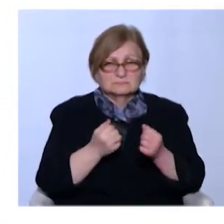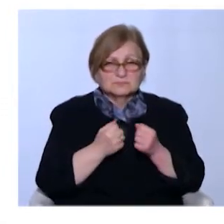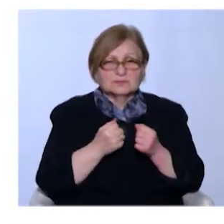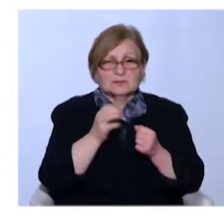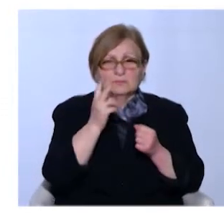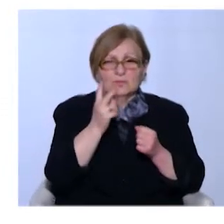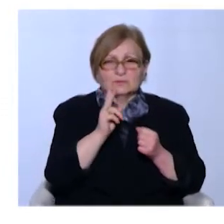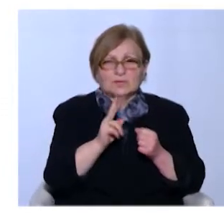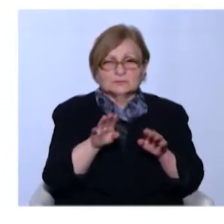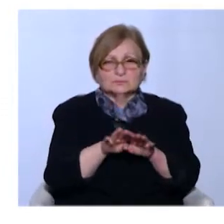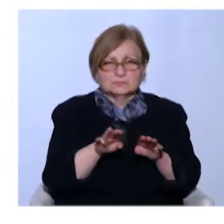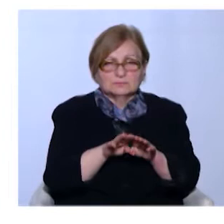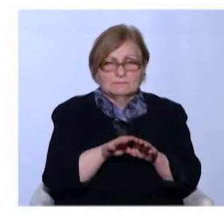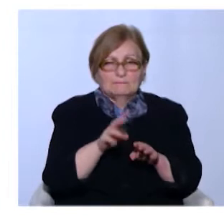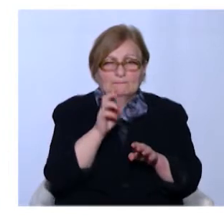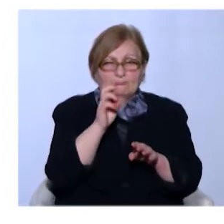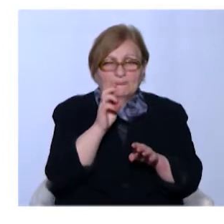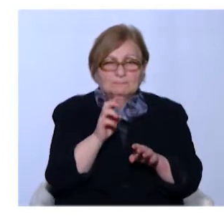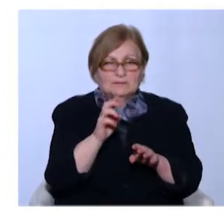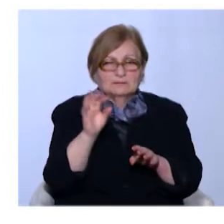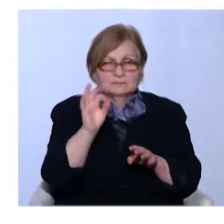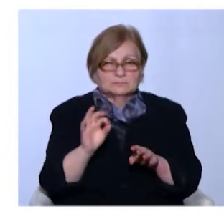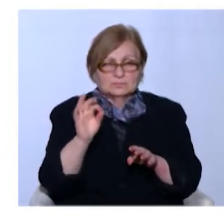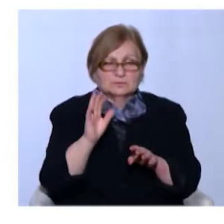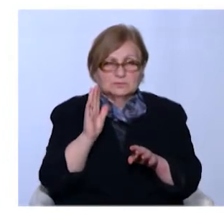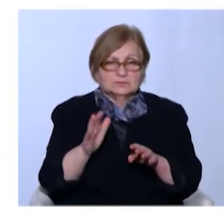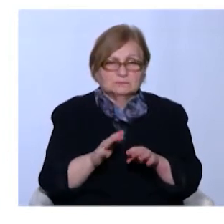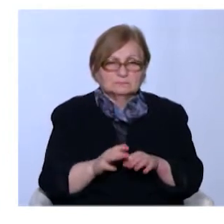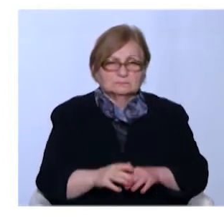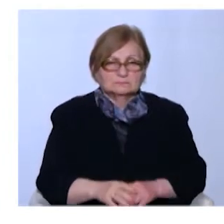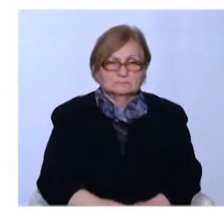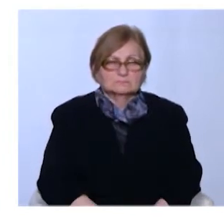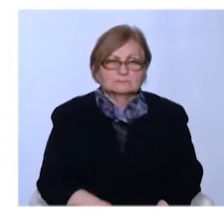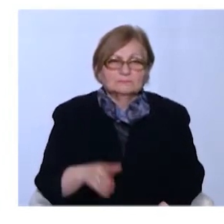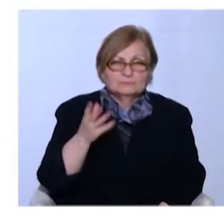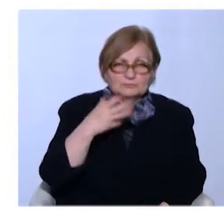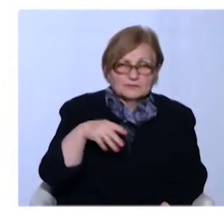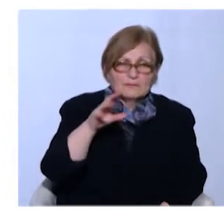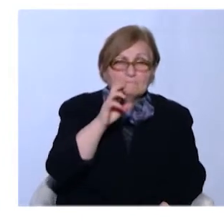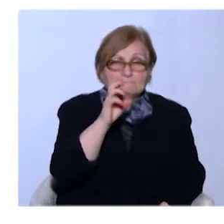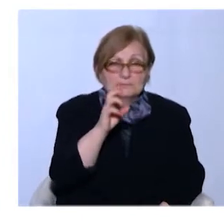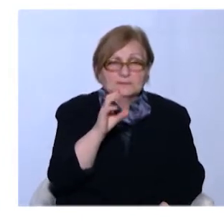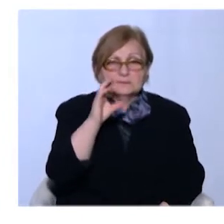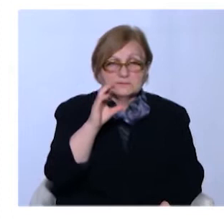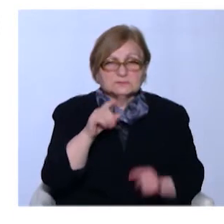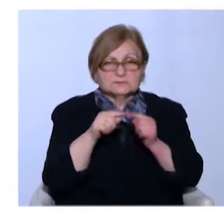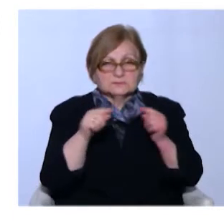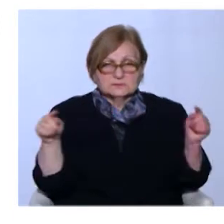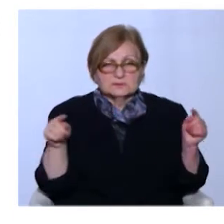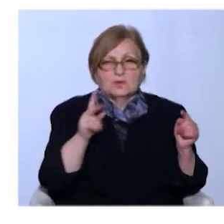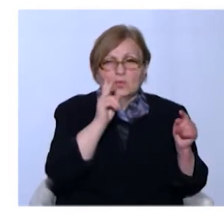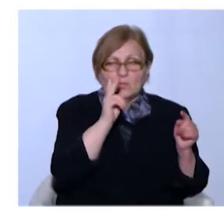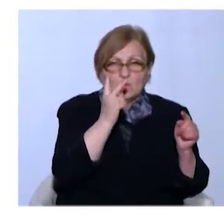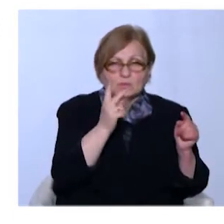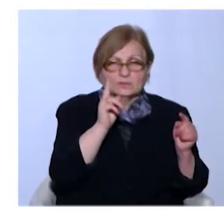რადგან B წერტილის კოორდინატებია 2 კა 0. და მთლიანი BC მონაკვეთი სიგრძე გამოდის 2 კა